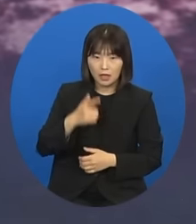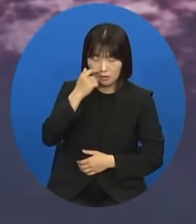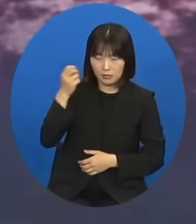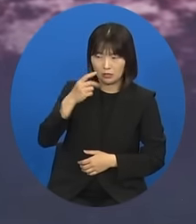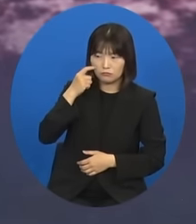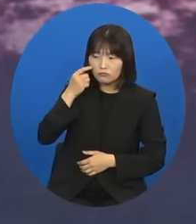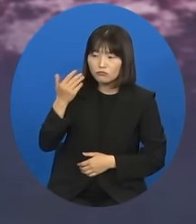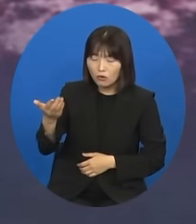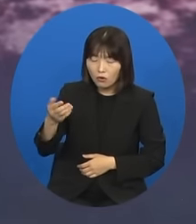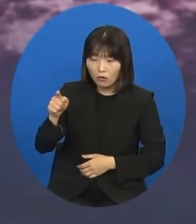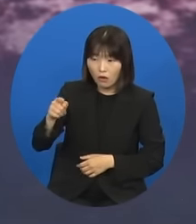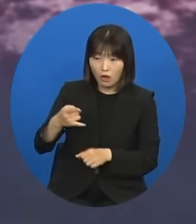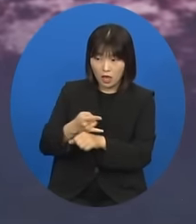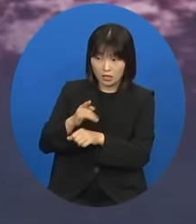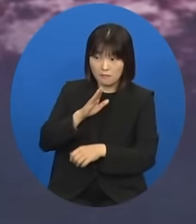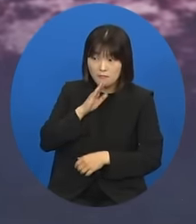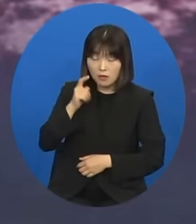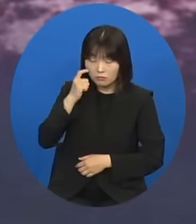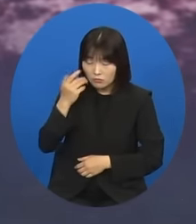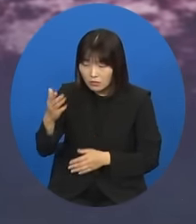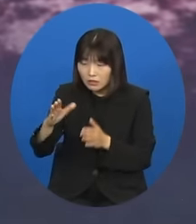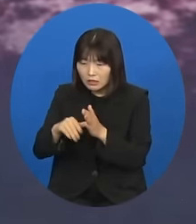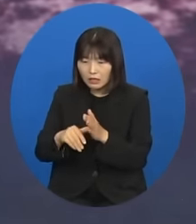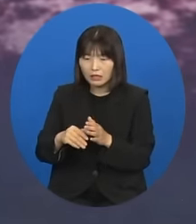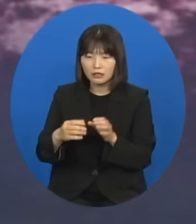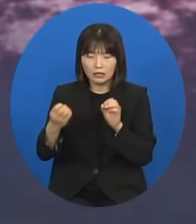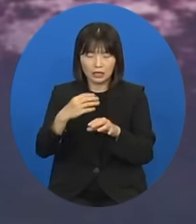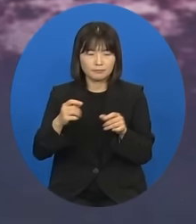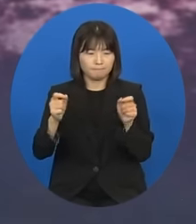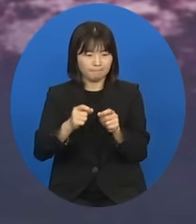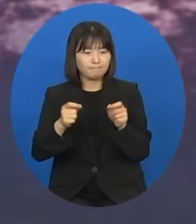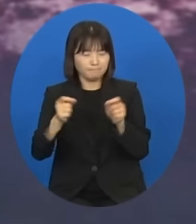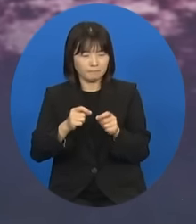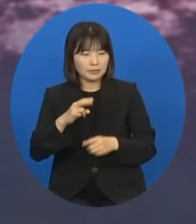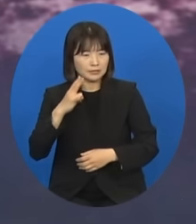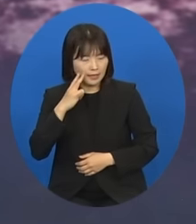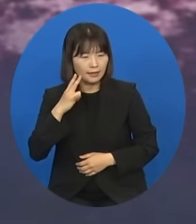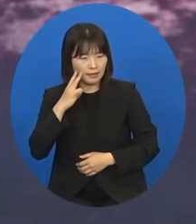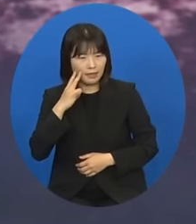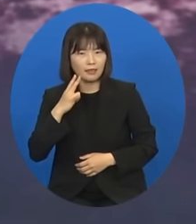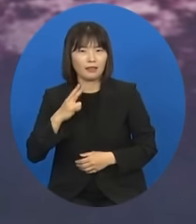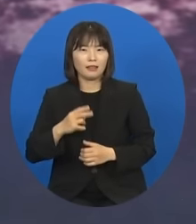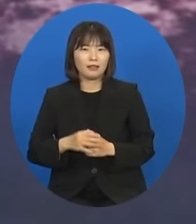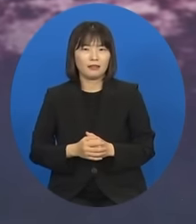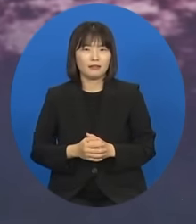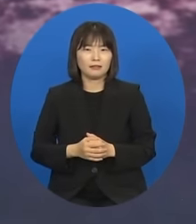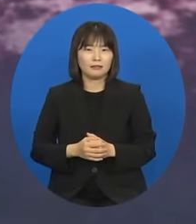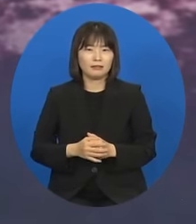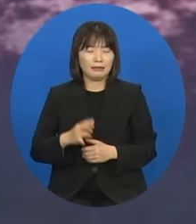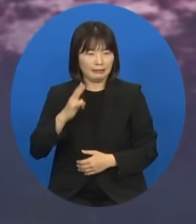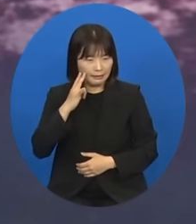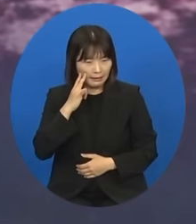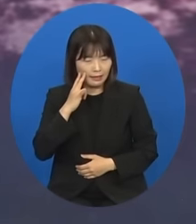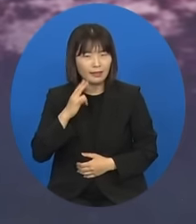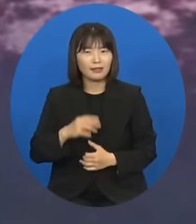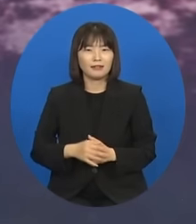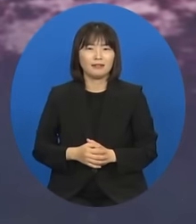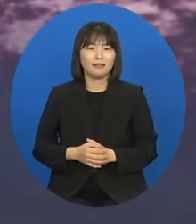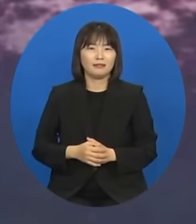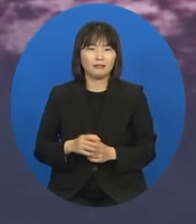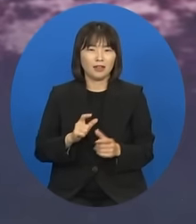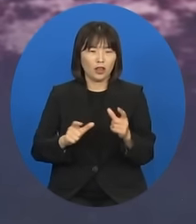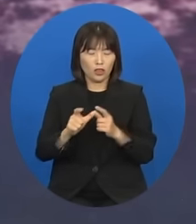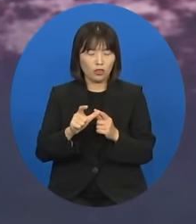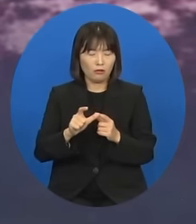내가 애 맞냐 했니 이 그다음부터 대답은 짧게네 영어로 아 말을 안